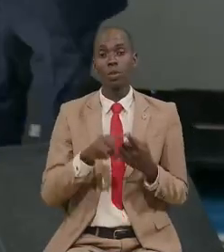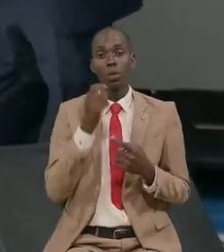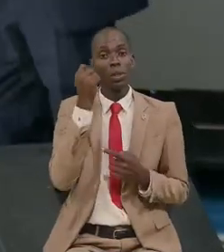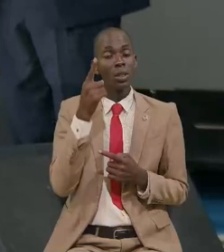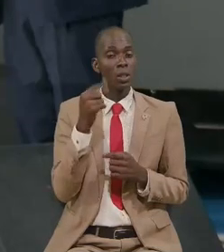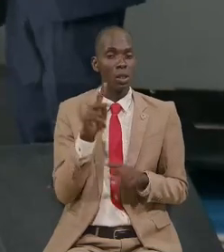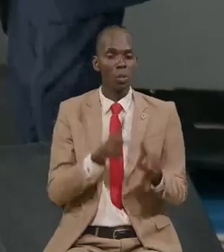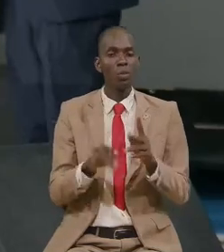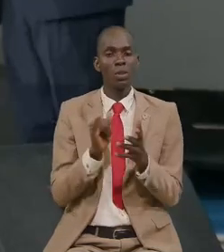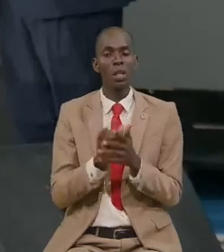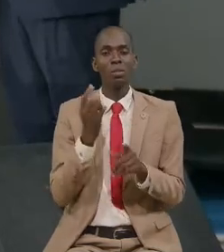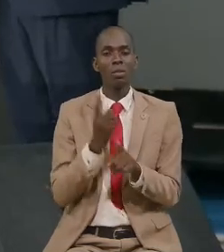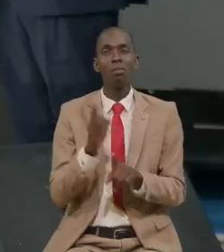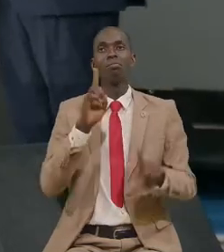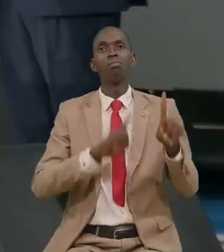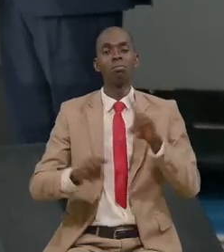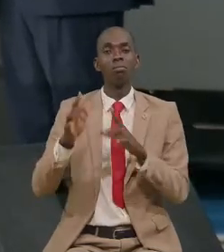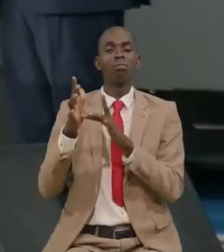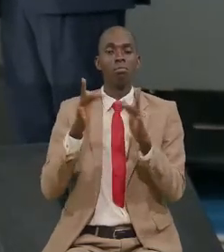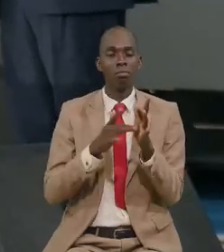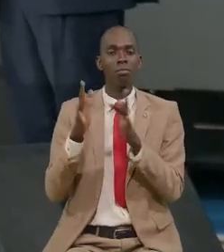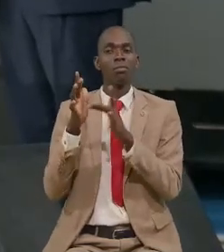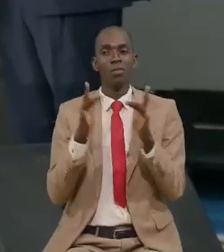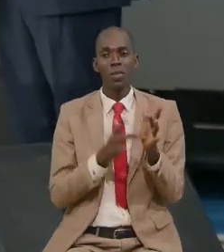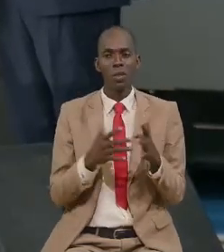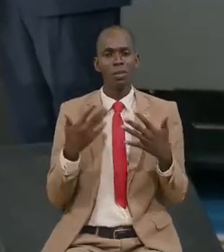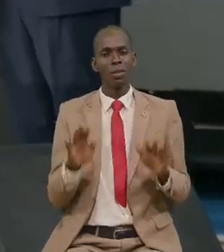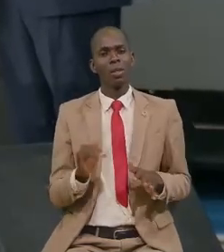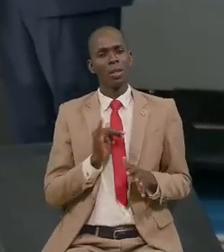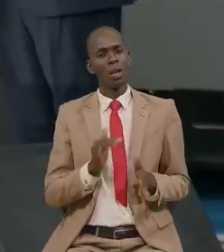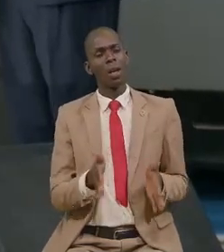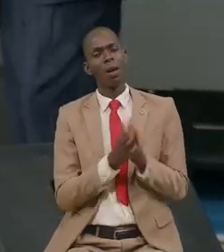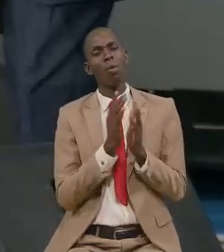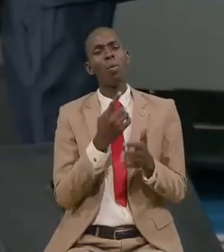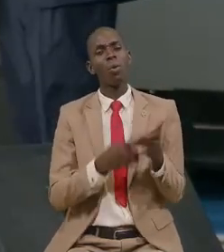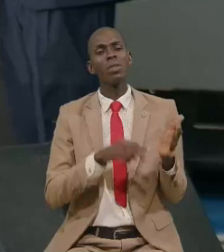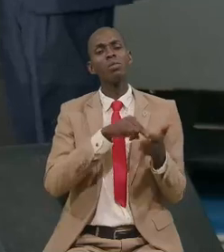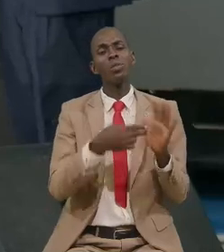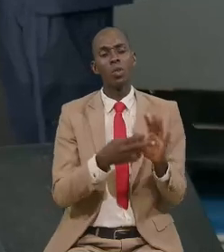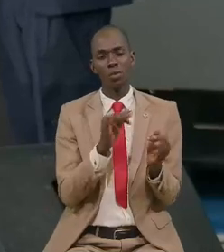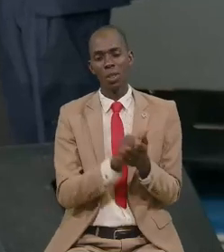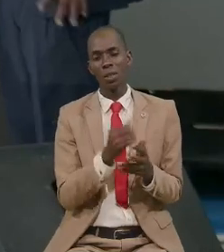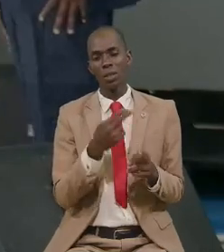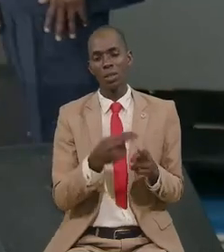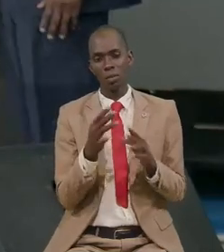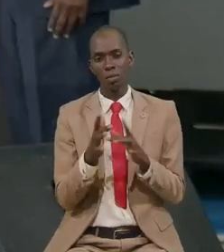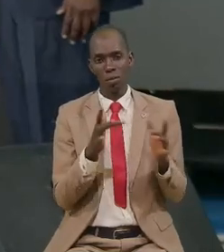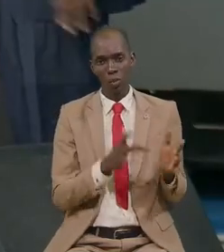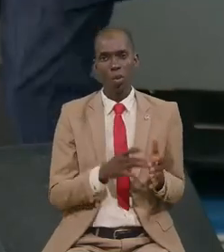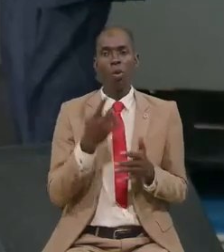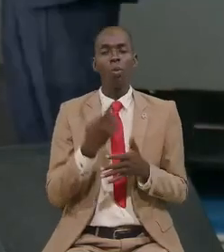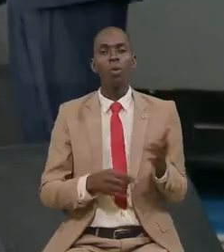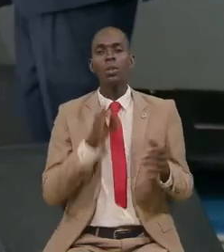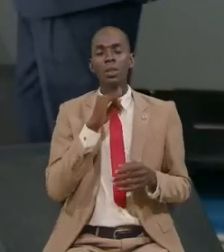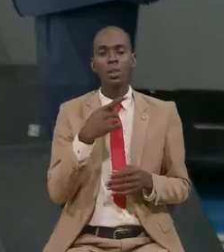dit Jésus, Jésus, Jésus. Je dis, qu'est-ce que ce nom signifie? Qu'est-ce que sa